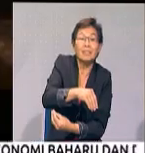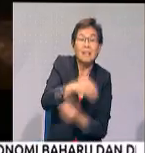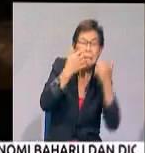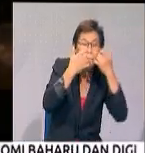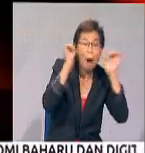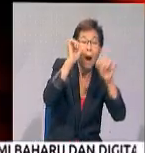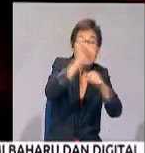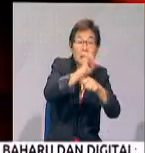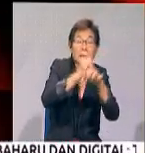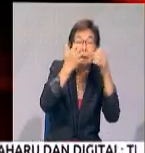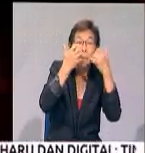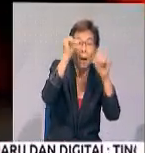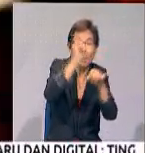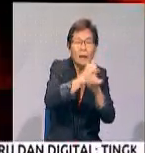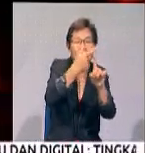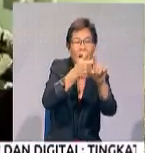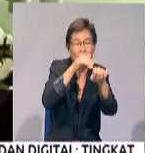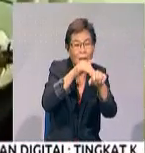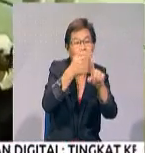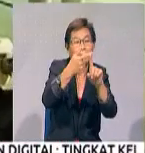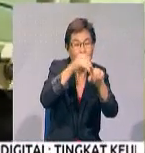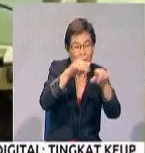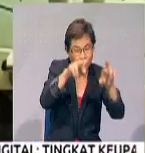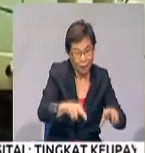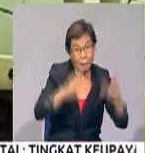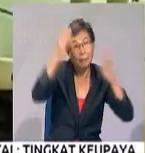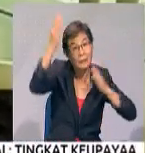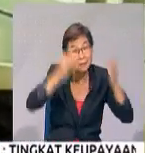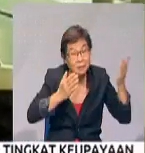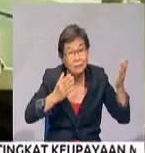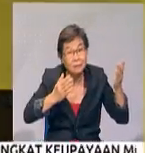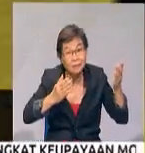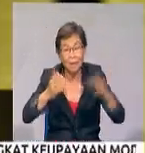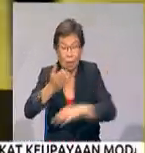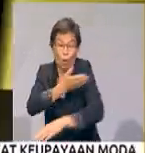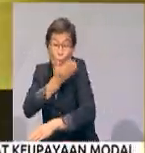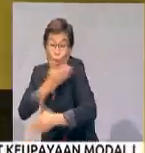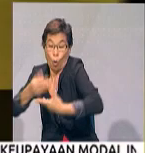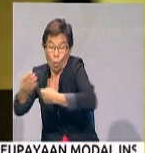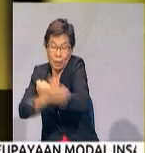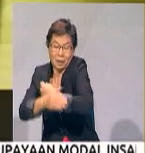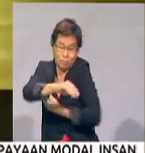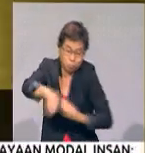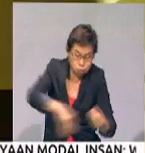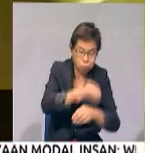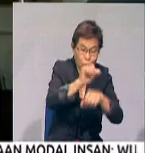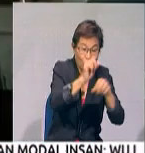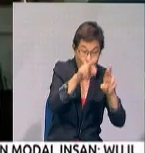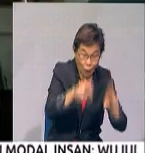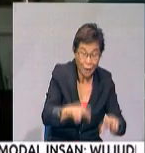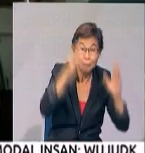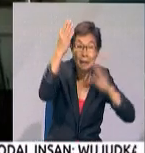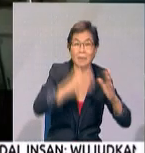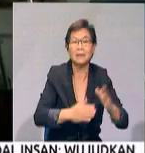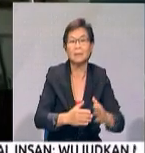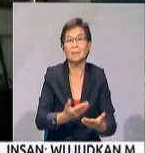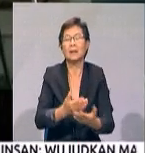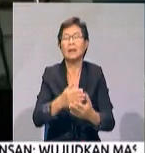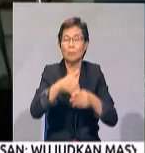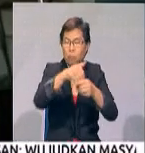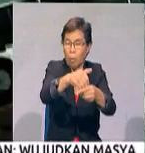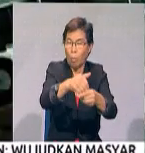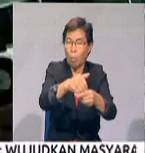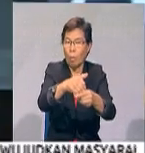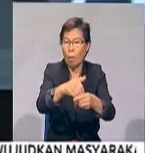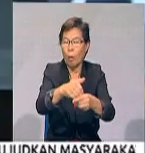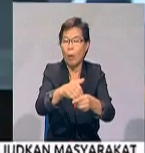keupayaan kerja daripada rakyat Malaysia sendiri. Dan apa insentif dibagi pada syarikat, pada individu terhadap gaji mereka yang